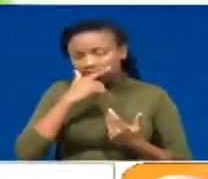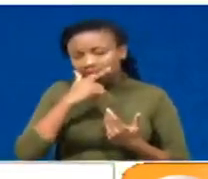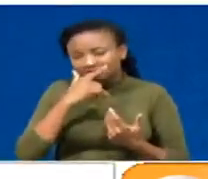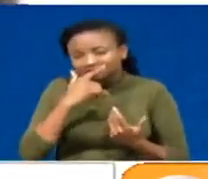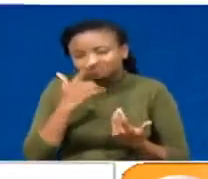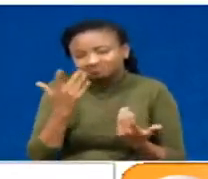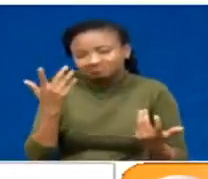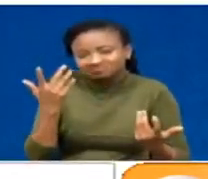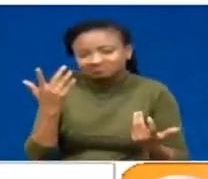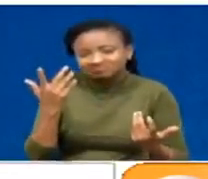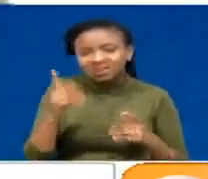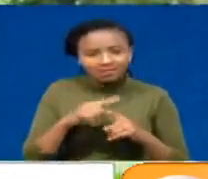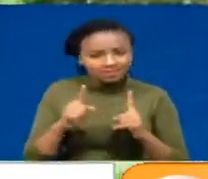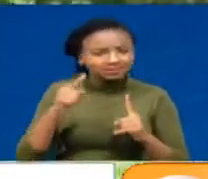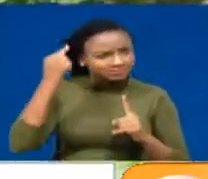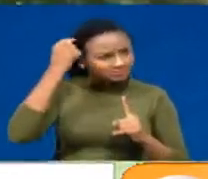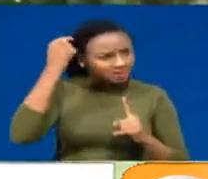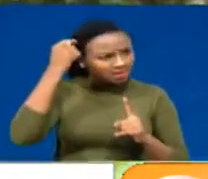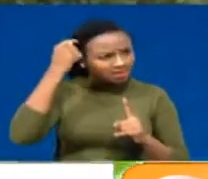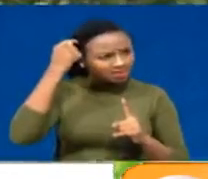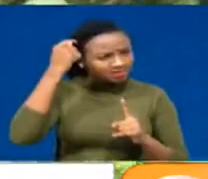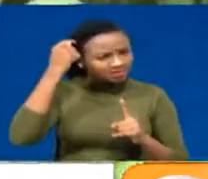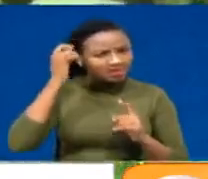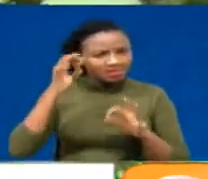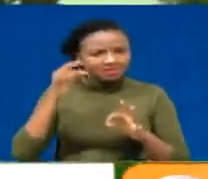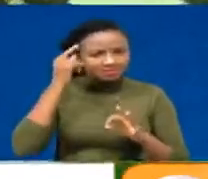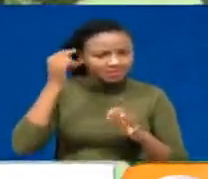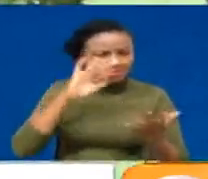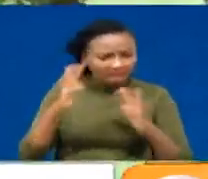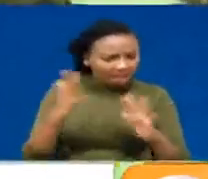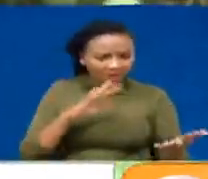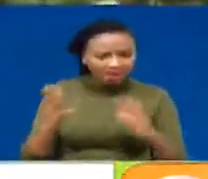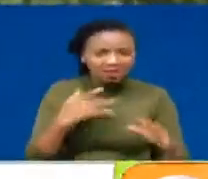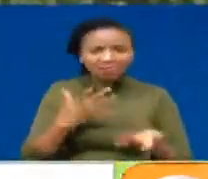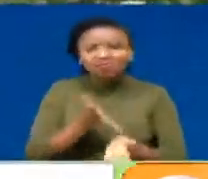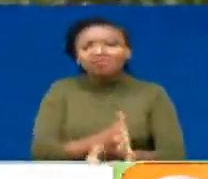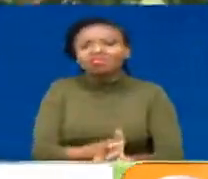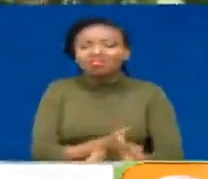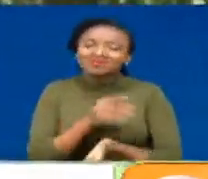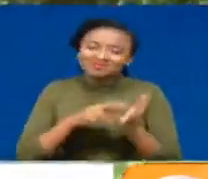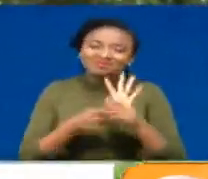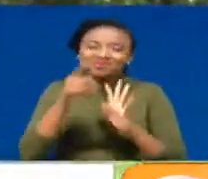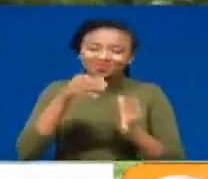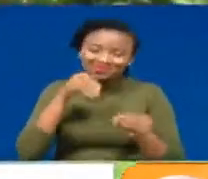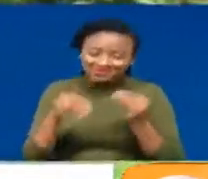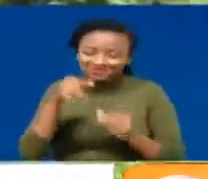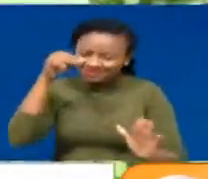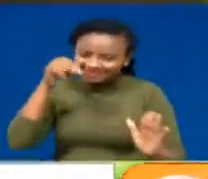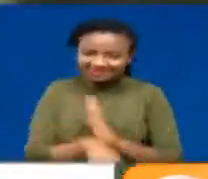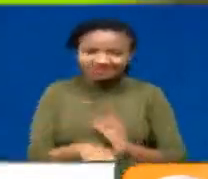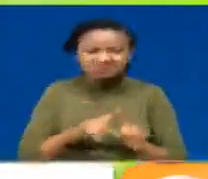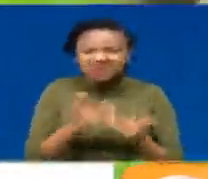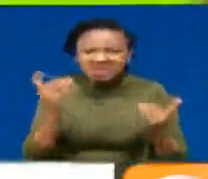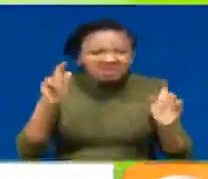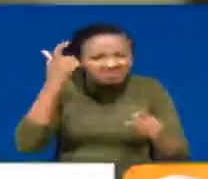upofu, ila ulemavu wa fikra na tabia ndio upofu zaidi. Anasema kuwa alipopoteza uwezo wake wa kuona,